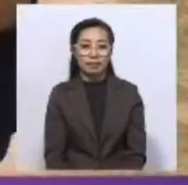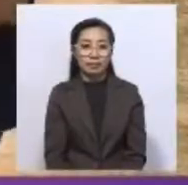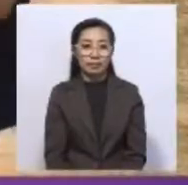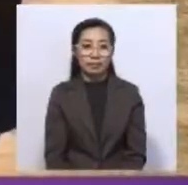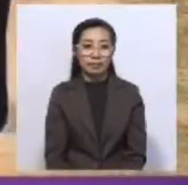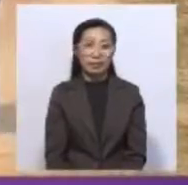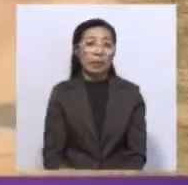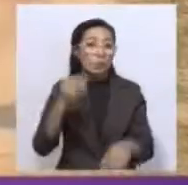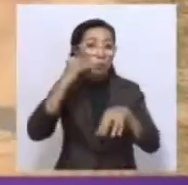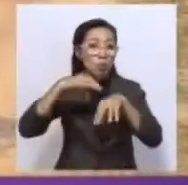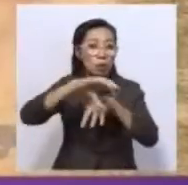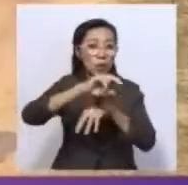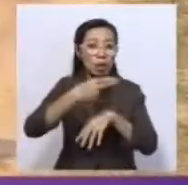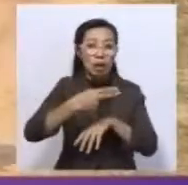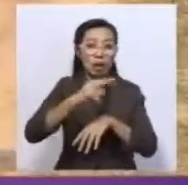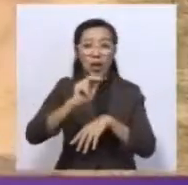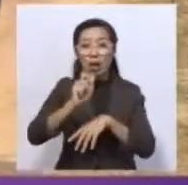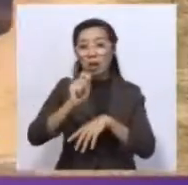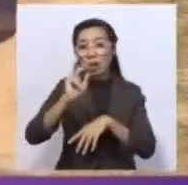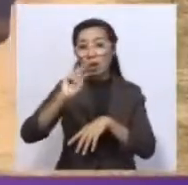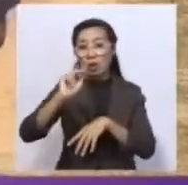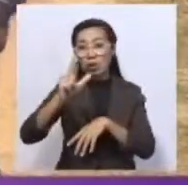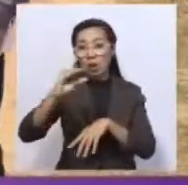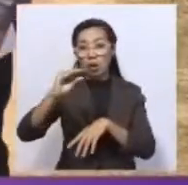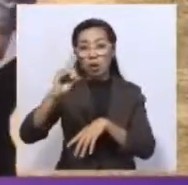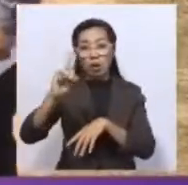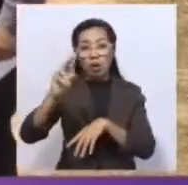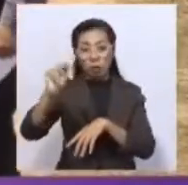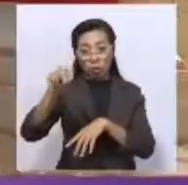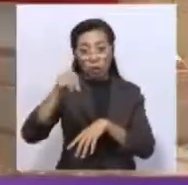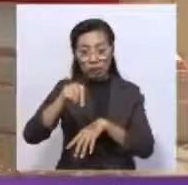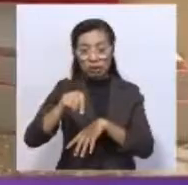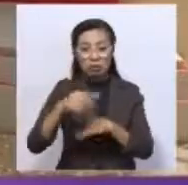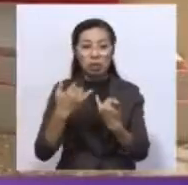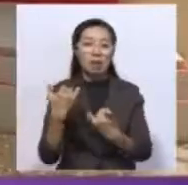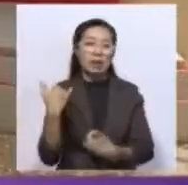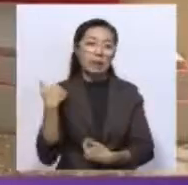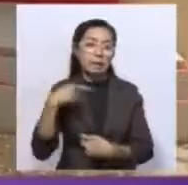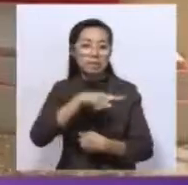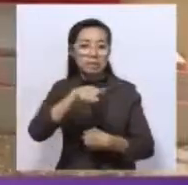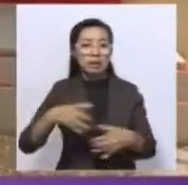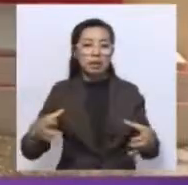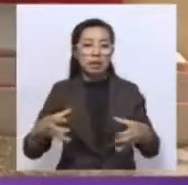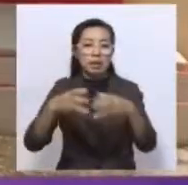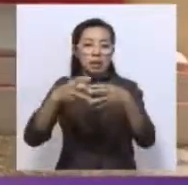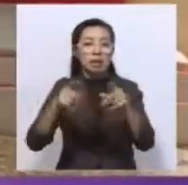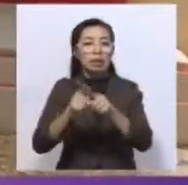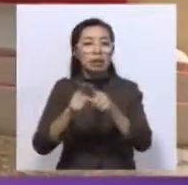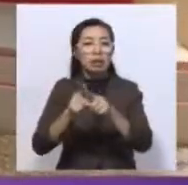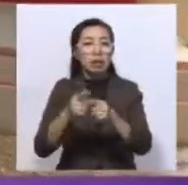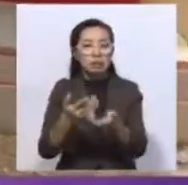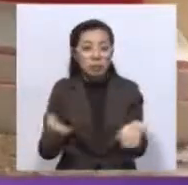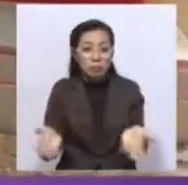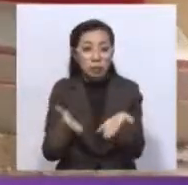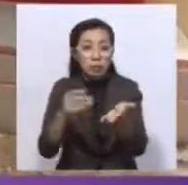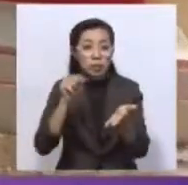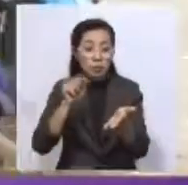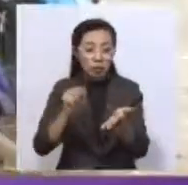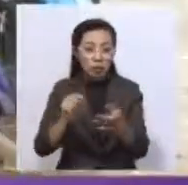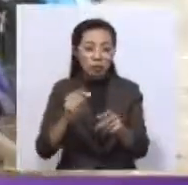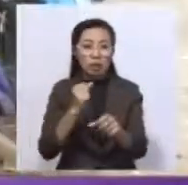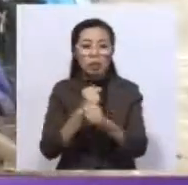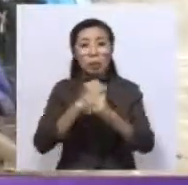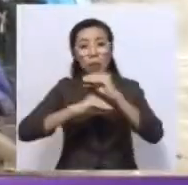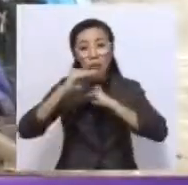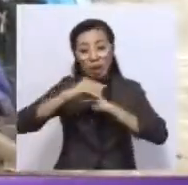ที่บ้านหนองโดนตำบลคันไร่อำเภอสิรินธรจังหวัดอุบลราชธานี12กองหน้าทีมขับเคลื่อนไทยนิยมยั่งยืนระดับตำบลของตำบลคันไร่ที่มี